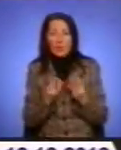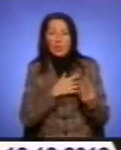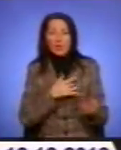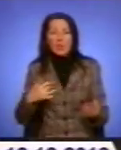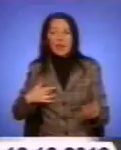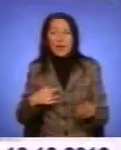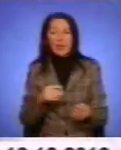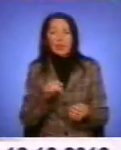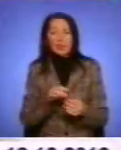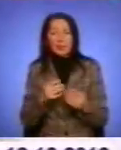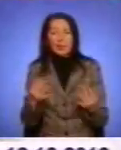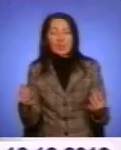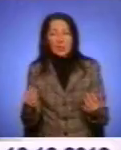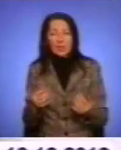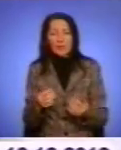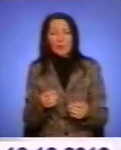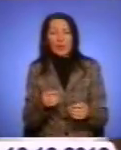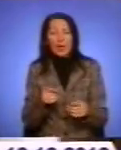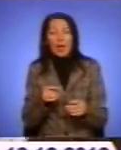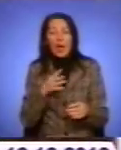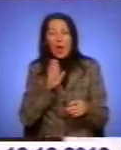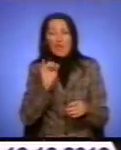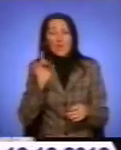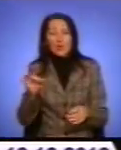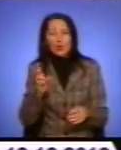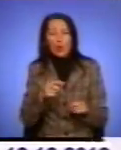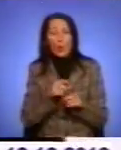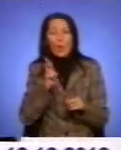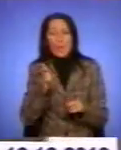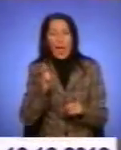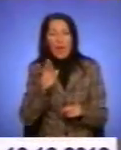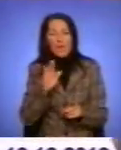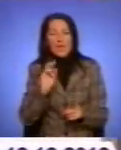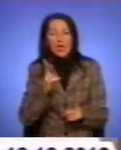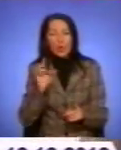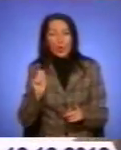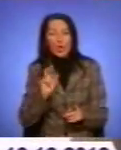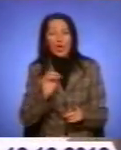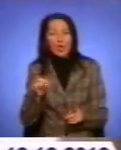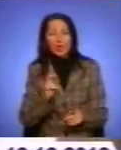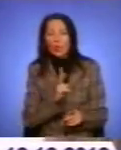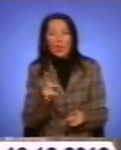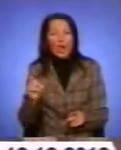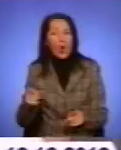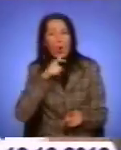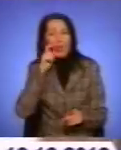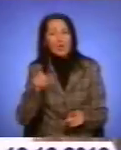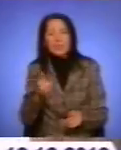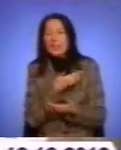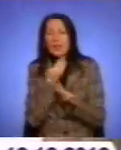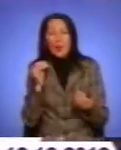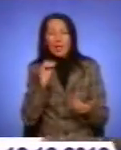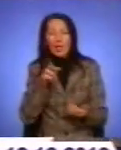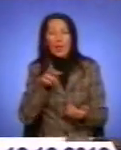хвороб. Це вірус групи А – Вікторія та вірус групи Б – Вісконсин, до яких українці не мають виробленого імунітету. Циркулюватиме і